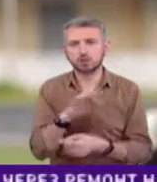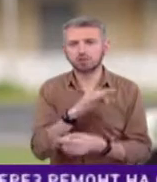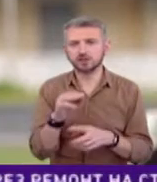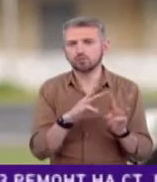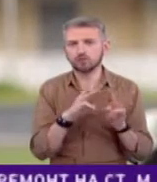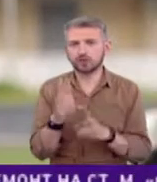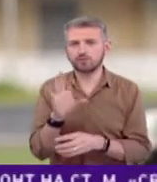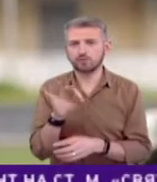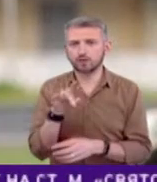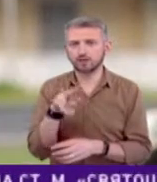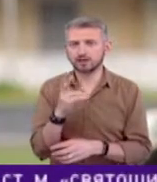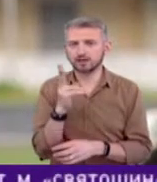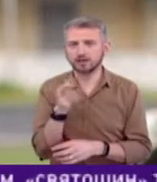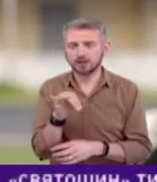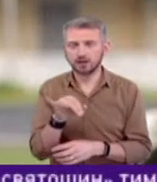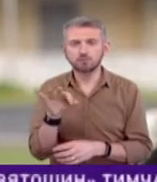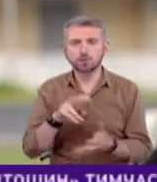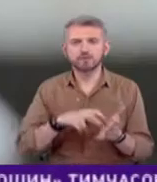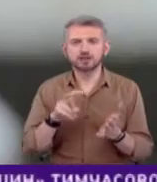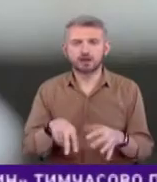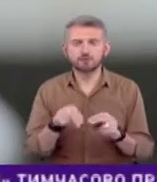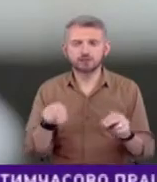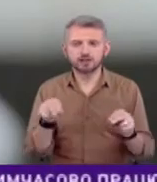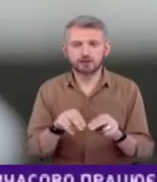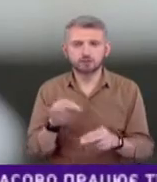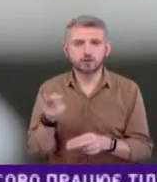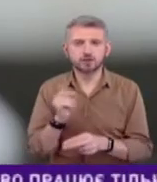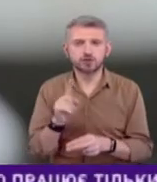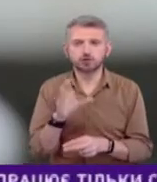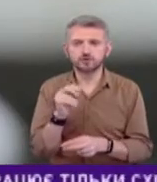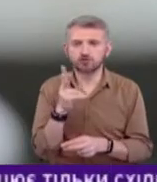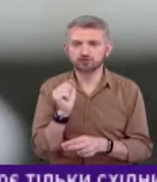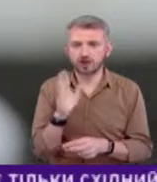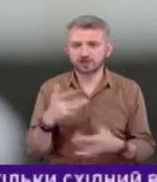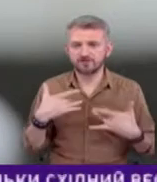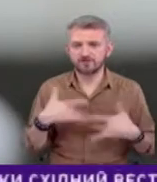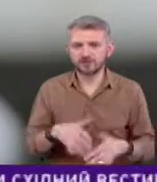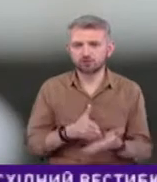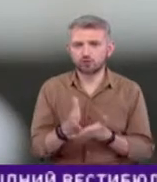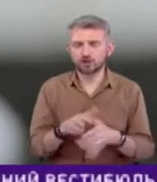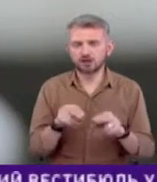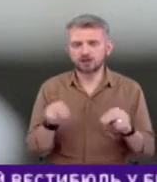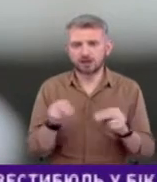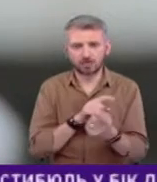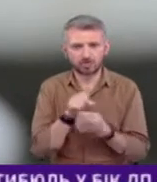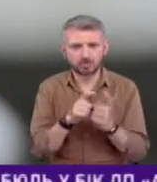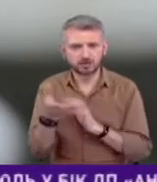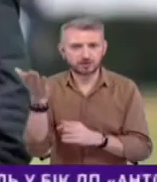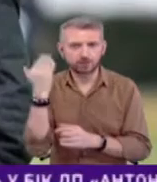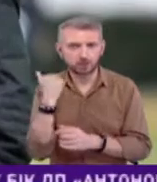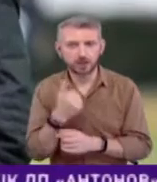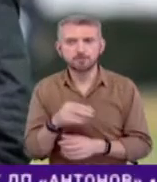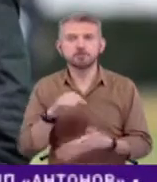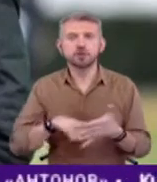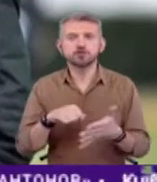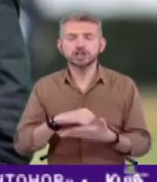сайті «Ворскле» про відставку наставника. Про те, що Сачка звільнять з поста тренера, чутки точилися вже давно.